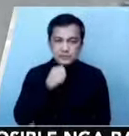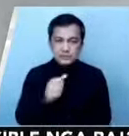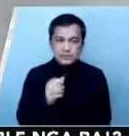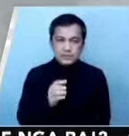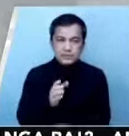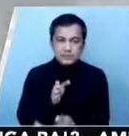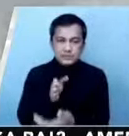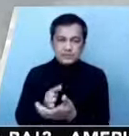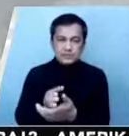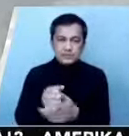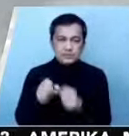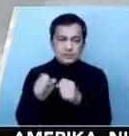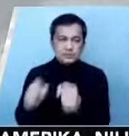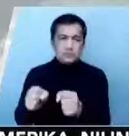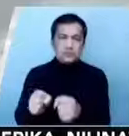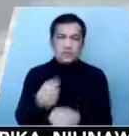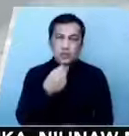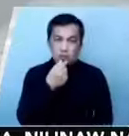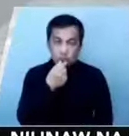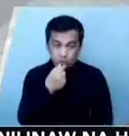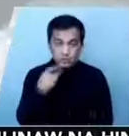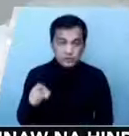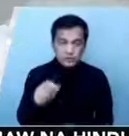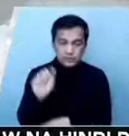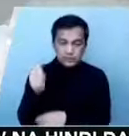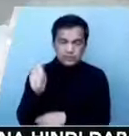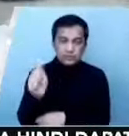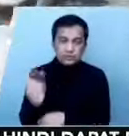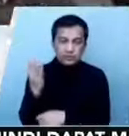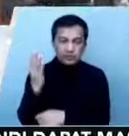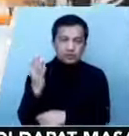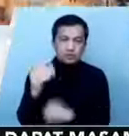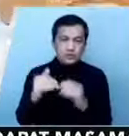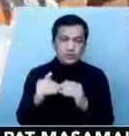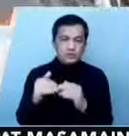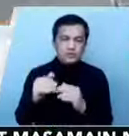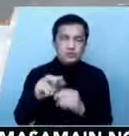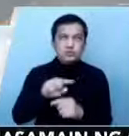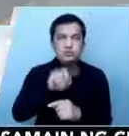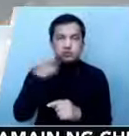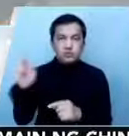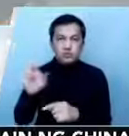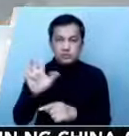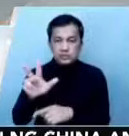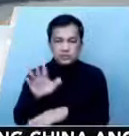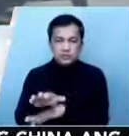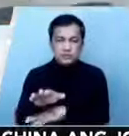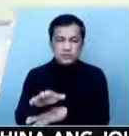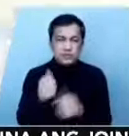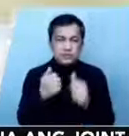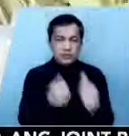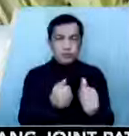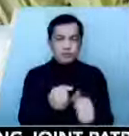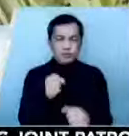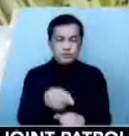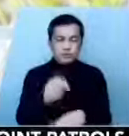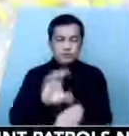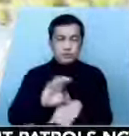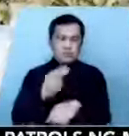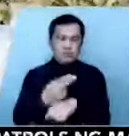mga traffic enforcer mula alas 10 ng umaga hanggang alas 3 ng hapon, alinsunod sa utos ng City Hall.